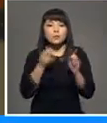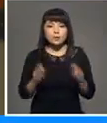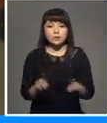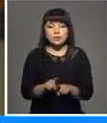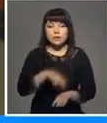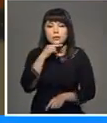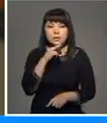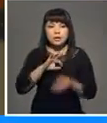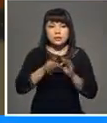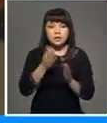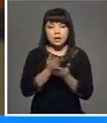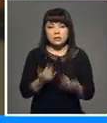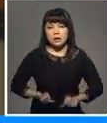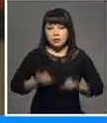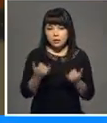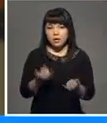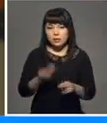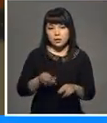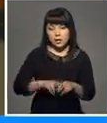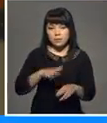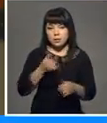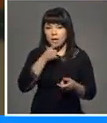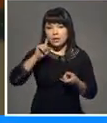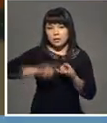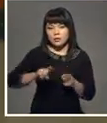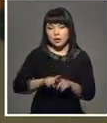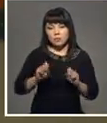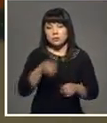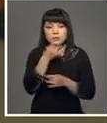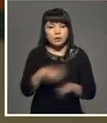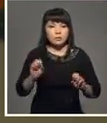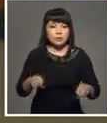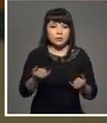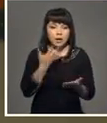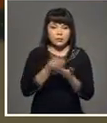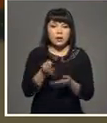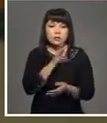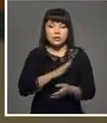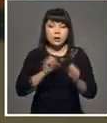ерекше көңіл бөлген мемлекет. Сондықтан ол қазіргі заманның қандай да болсын жаңа талаптарына бейімделе алады.